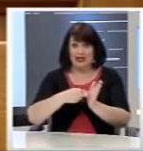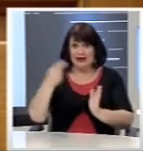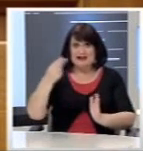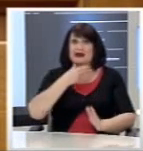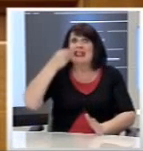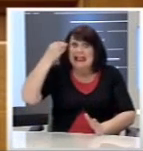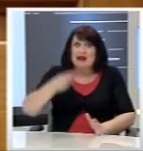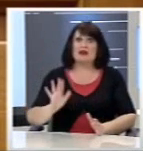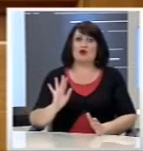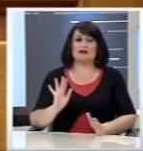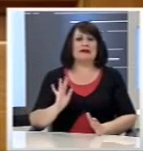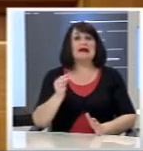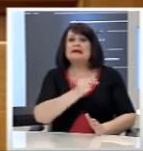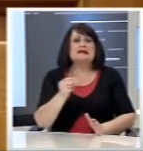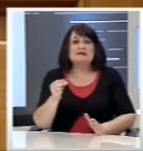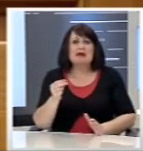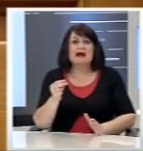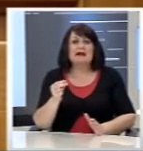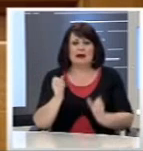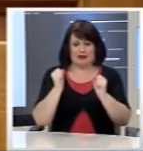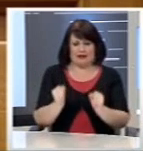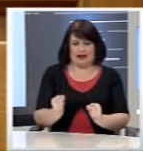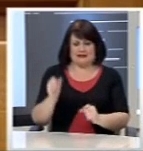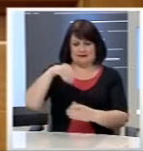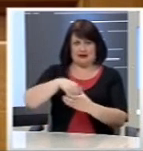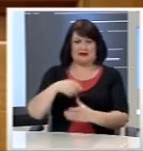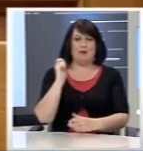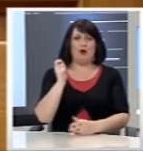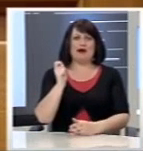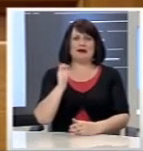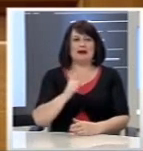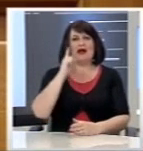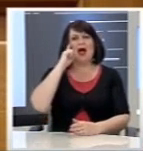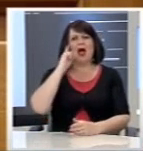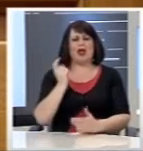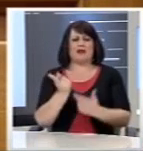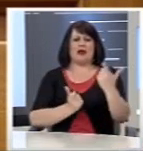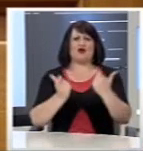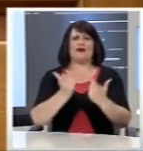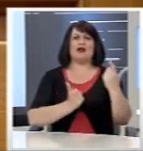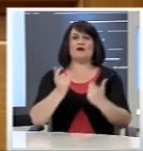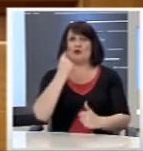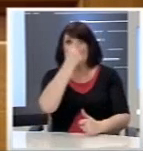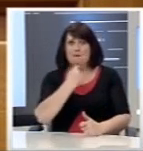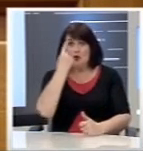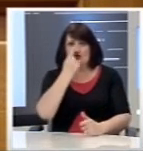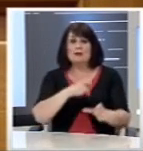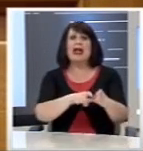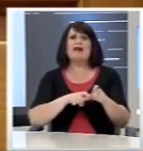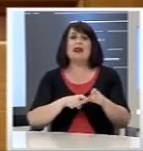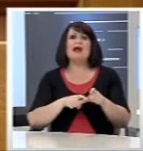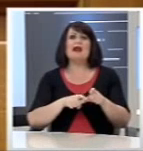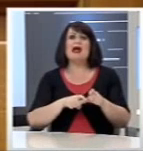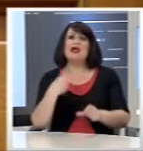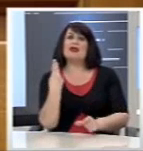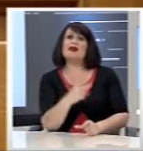αξιοποιείς τη θέση σου στην πολιτική για να παίρνεις δάνεια προσωπικά ή εταιρικά για δική